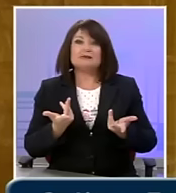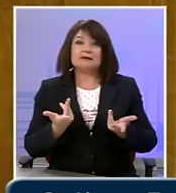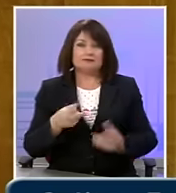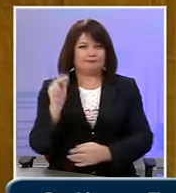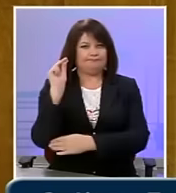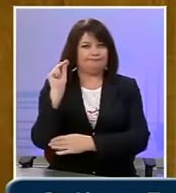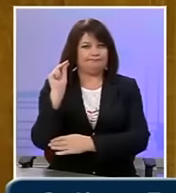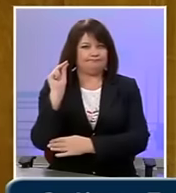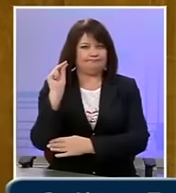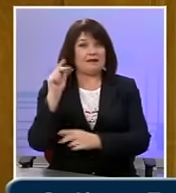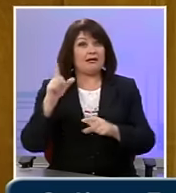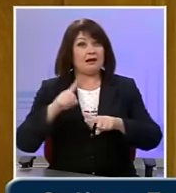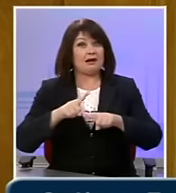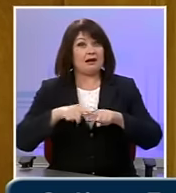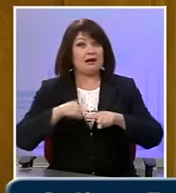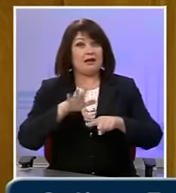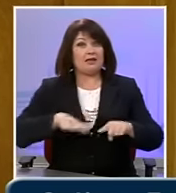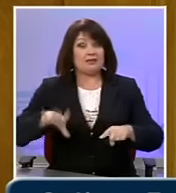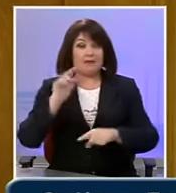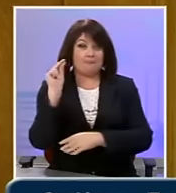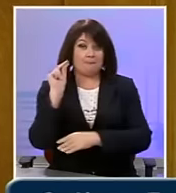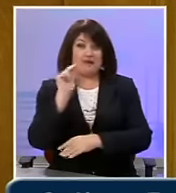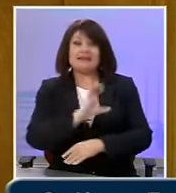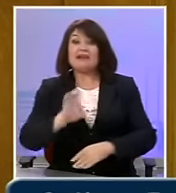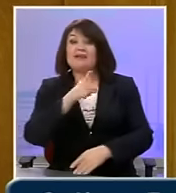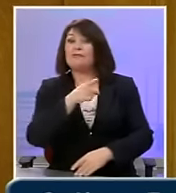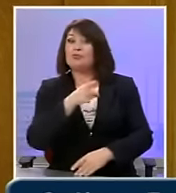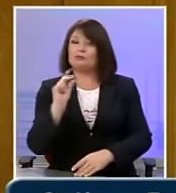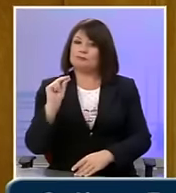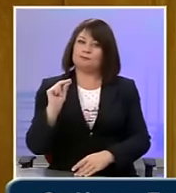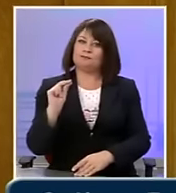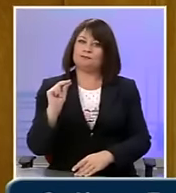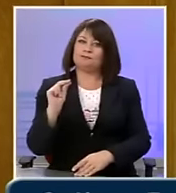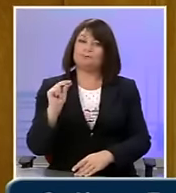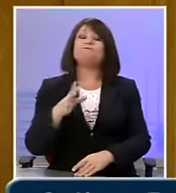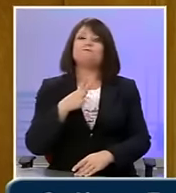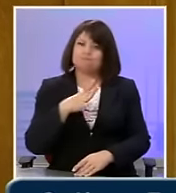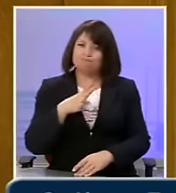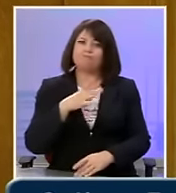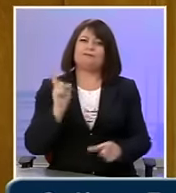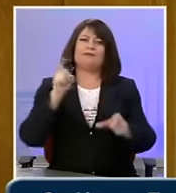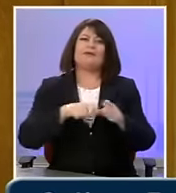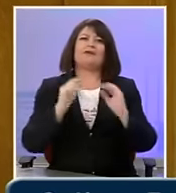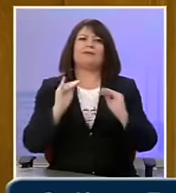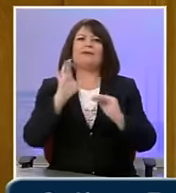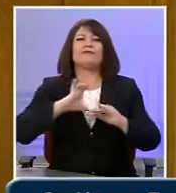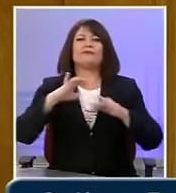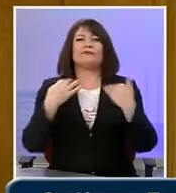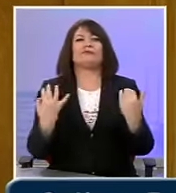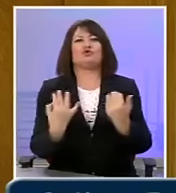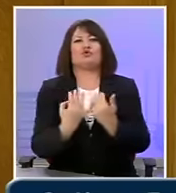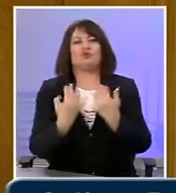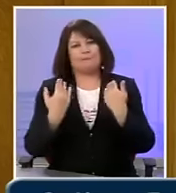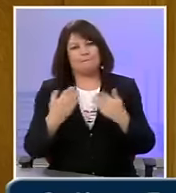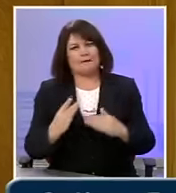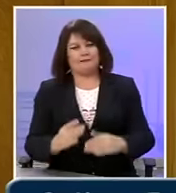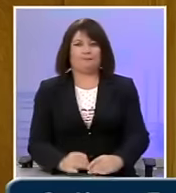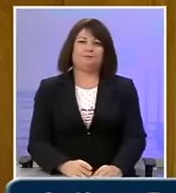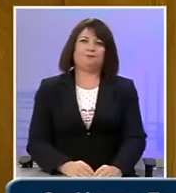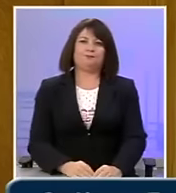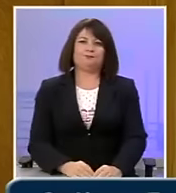δέσμευσή σας προς την Ευρώπη και την θέλησή σας να παραμείνετε στην Ευρωζώνη. Έναντι